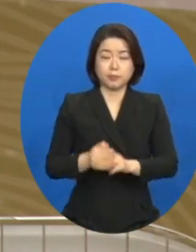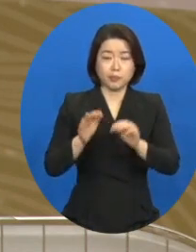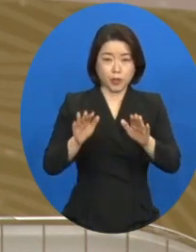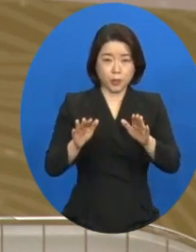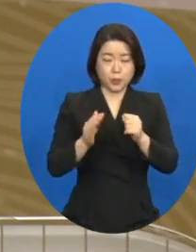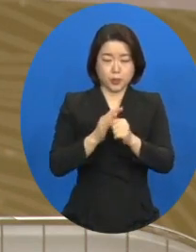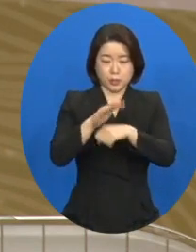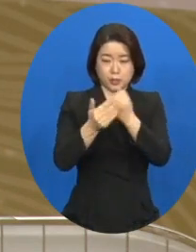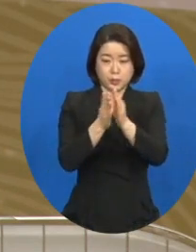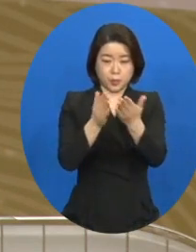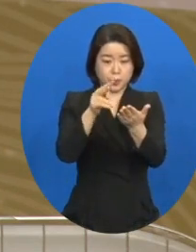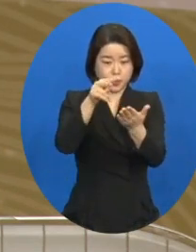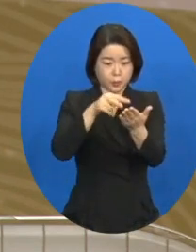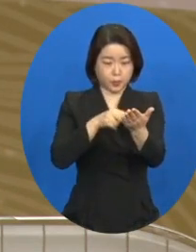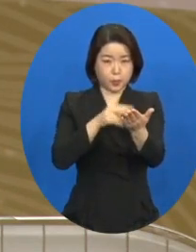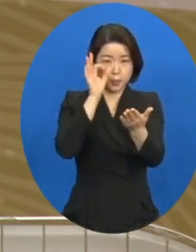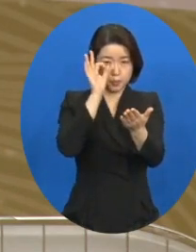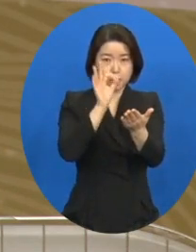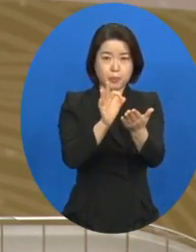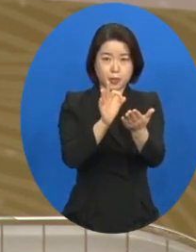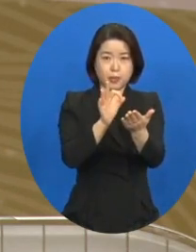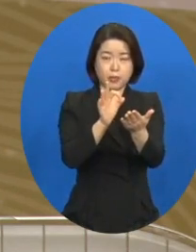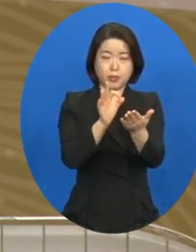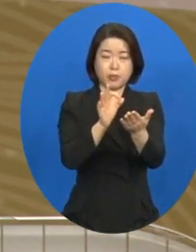오늘 본문 말씀을 가만히 읽어보면,